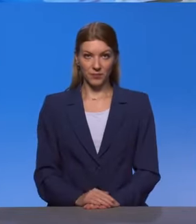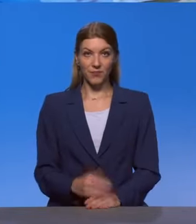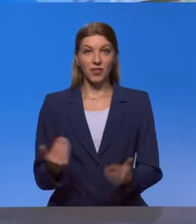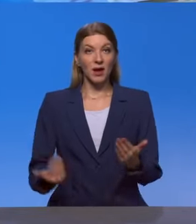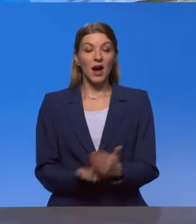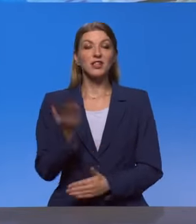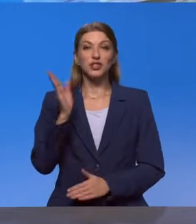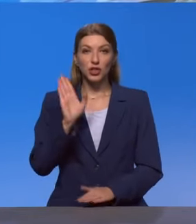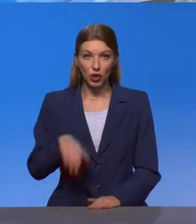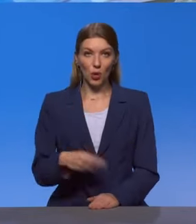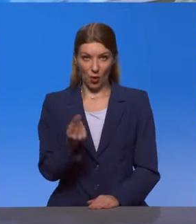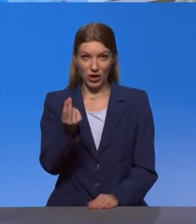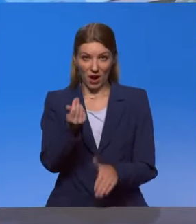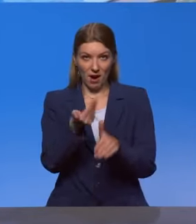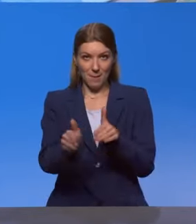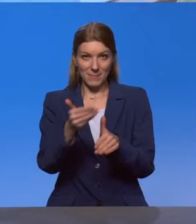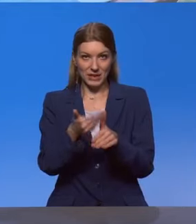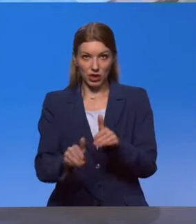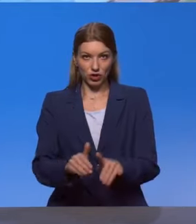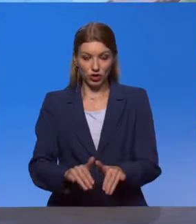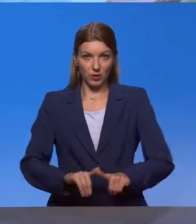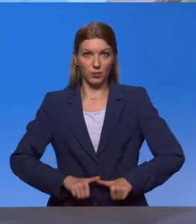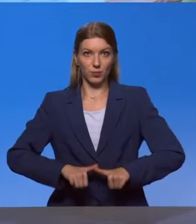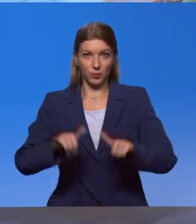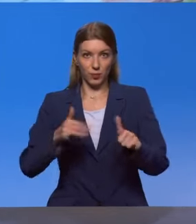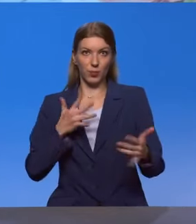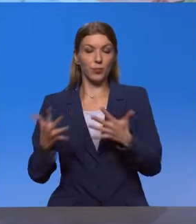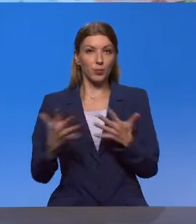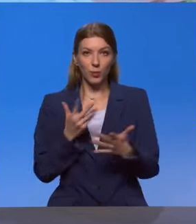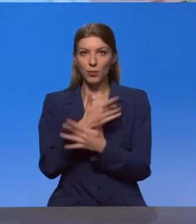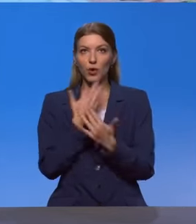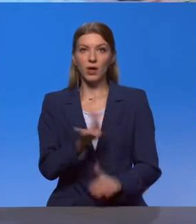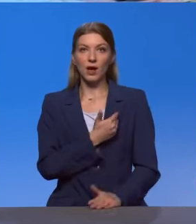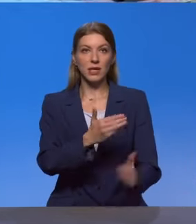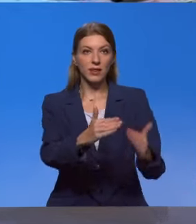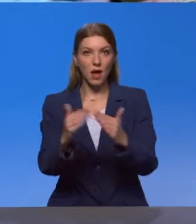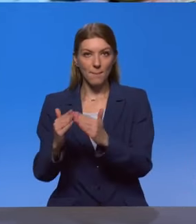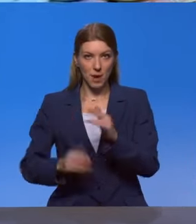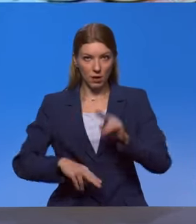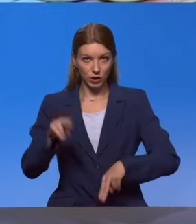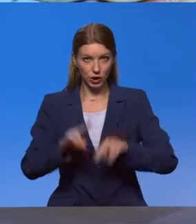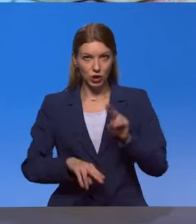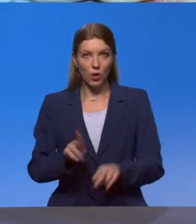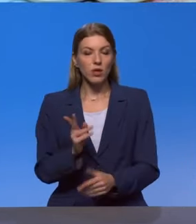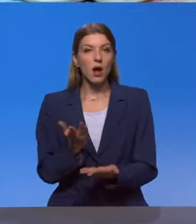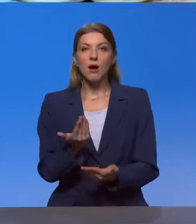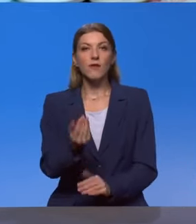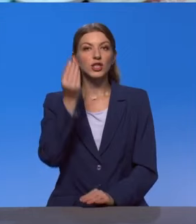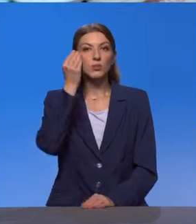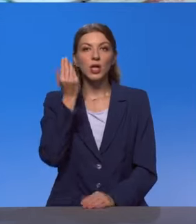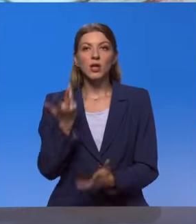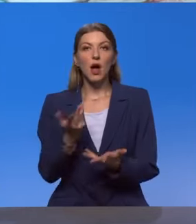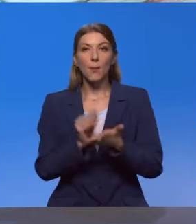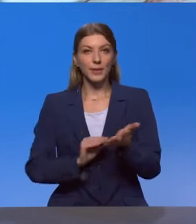ипотечный бум. Вот теперь хотят строить дома многие. Как вам кажется, с чем связано?